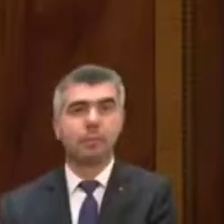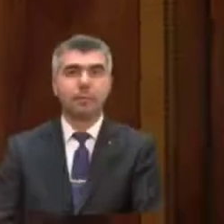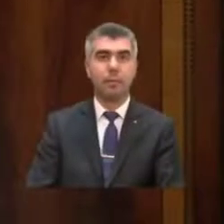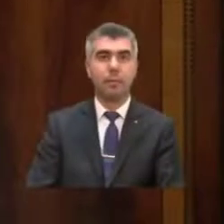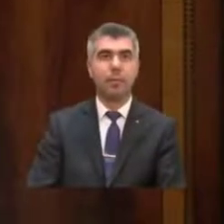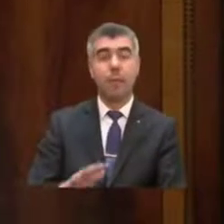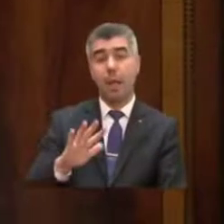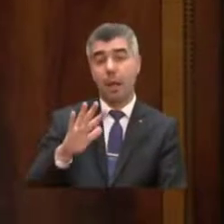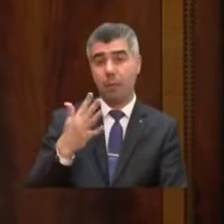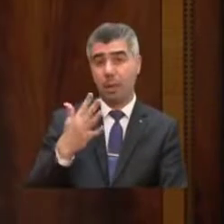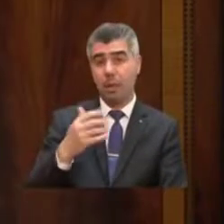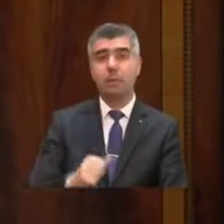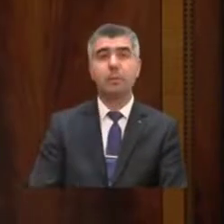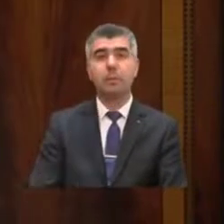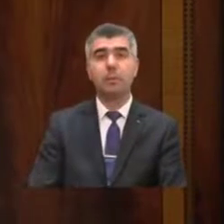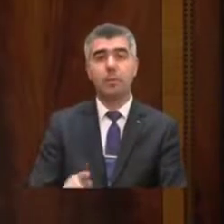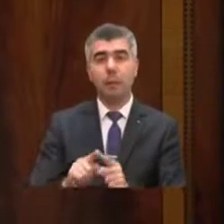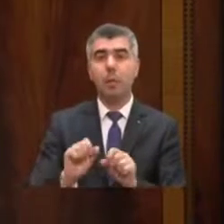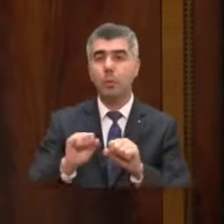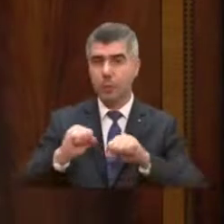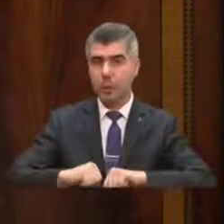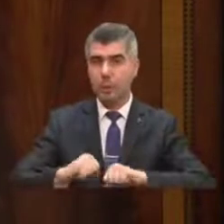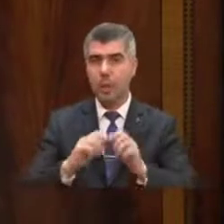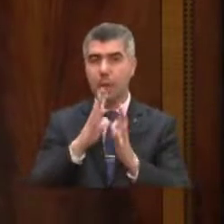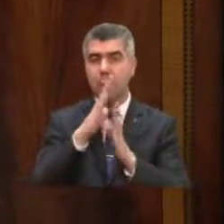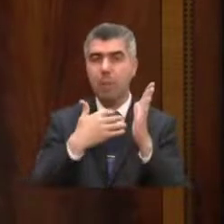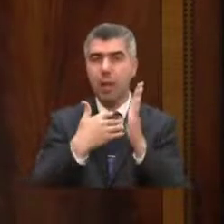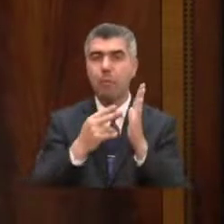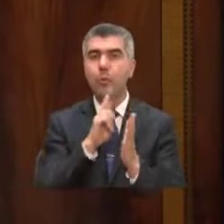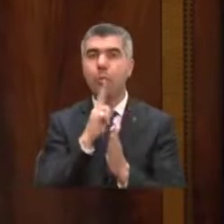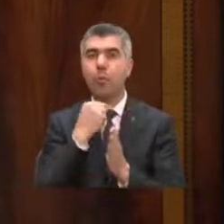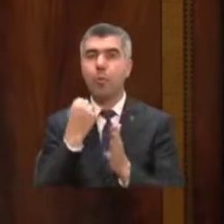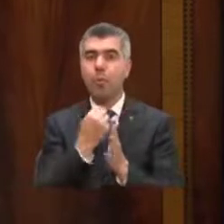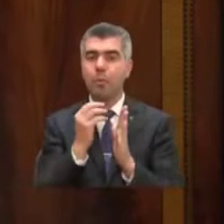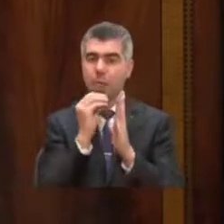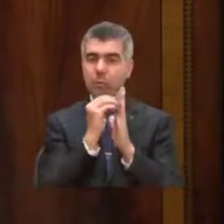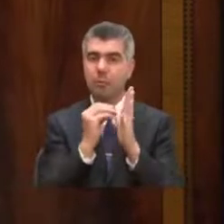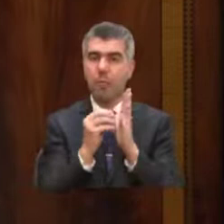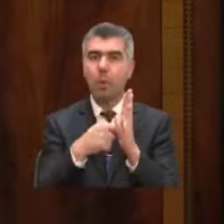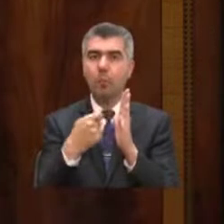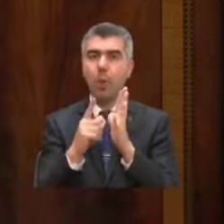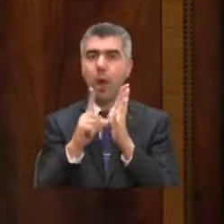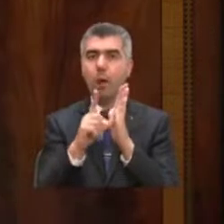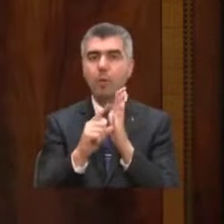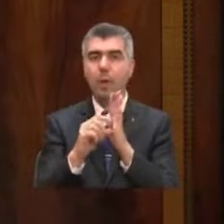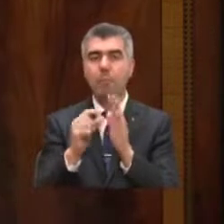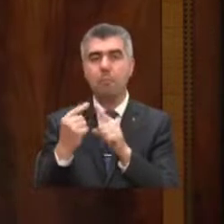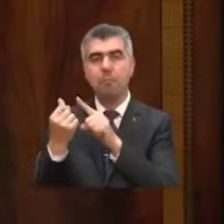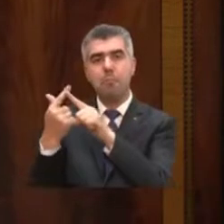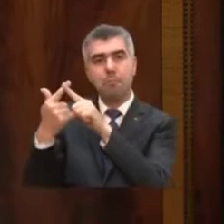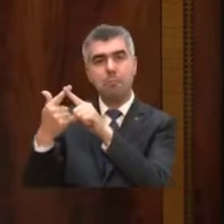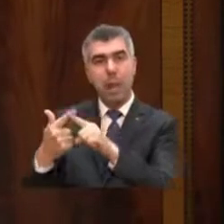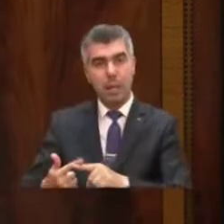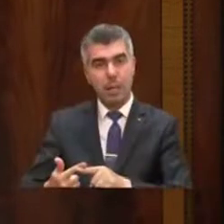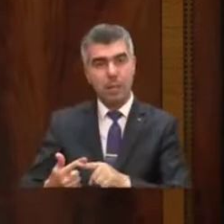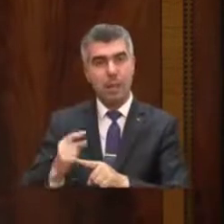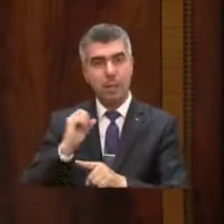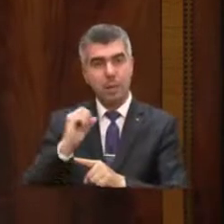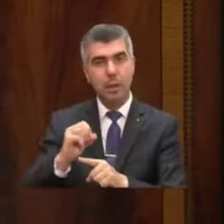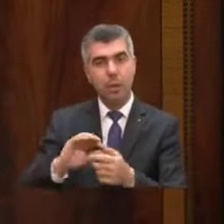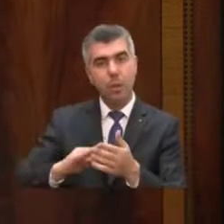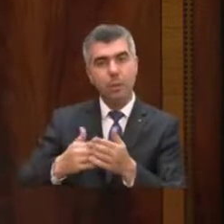وخامسا تفعيلا للبرنامج الحكومي كيتضمن مشروع القانون المالية إجراءات كتقوم لتحسين ديال الدخل